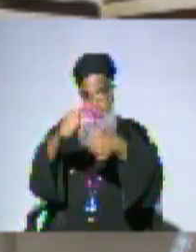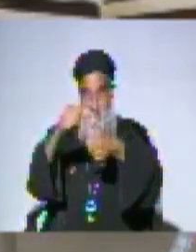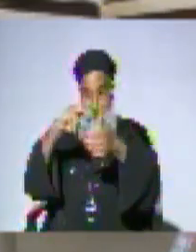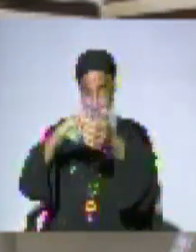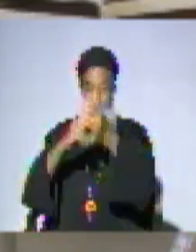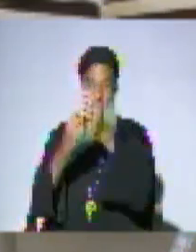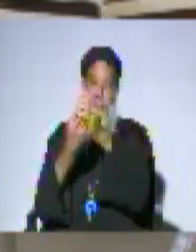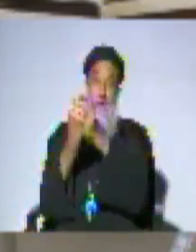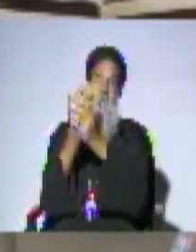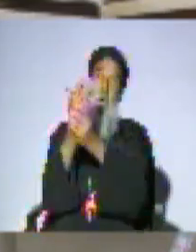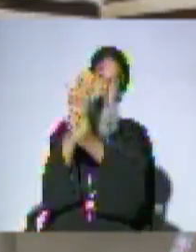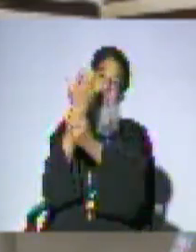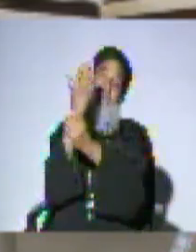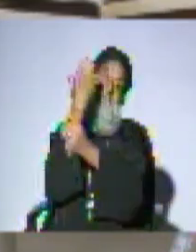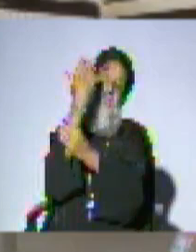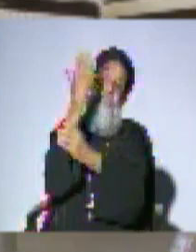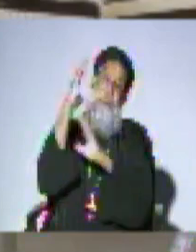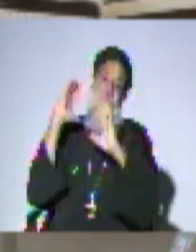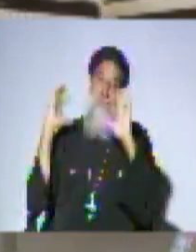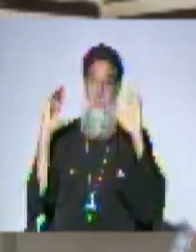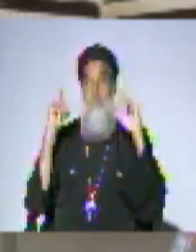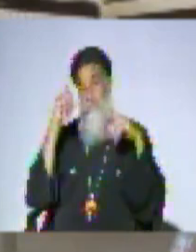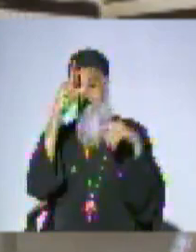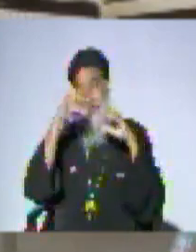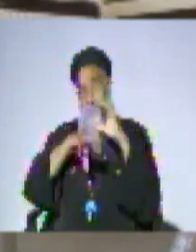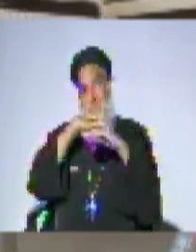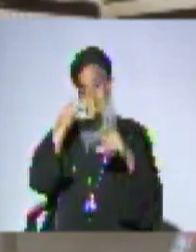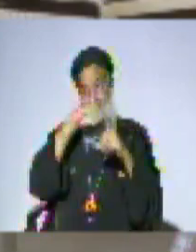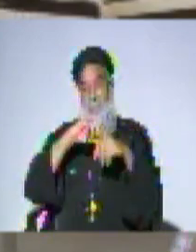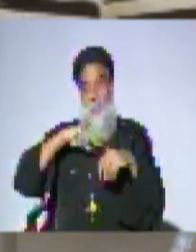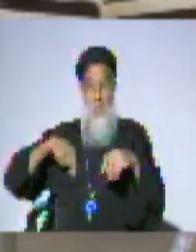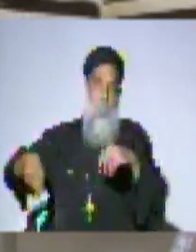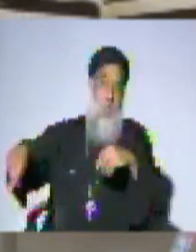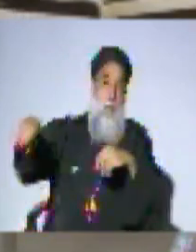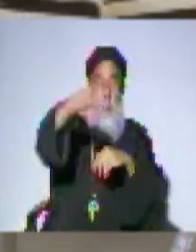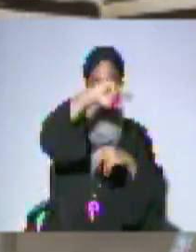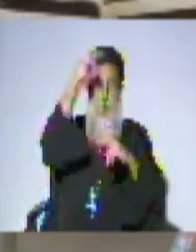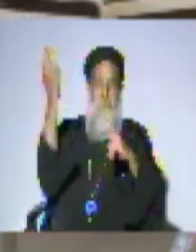الخالق، ولذلك كل البشر